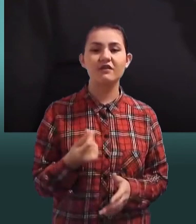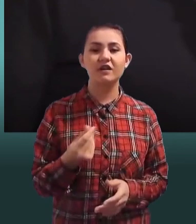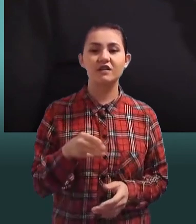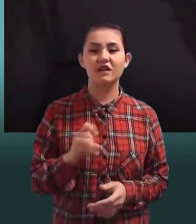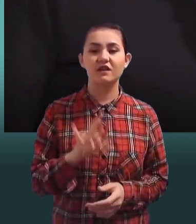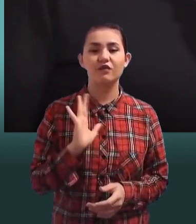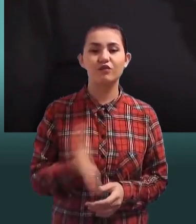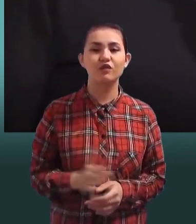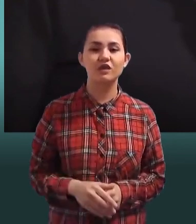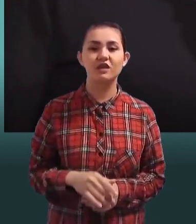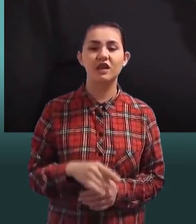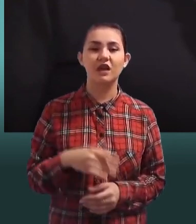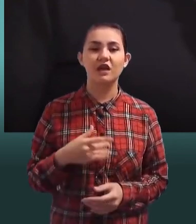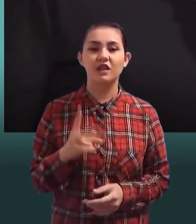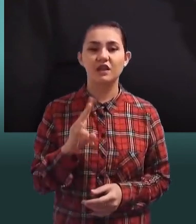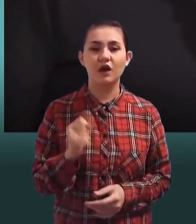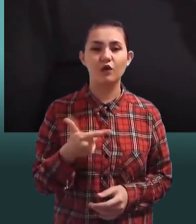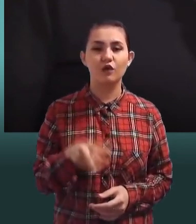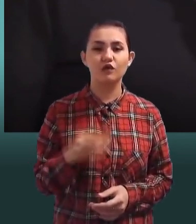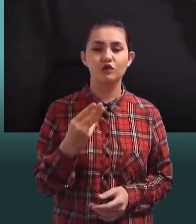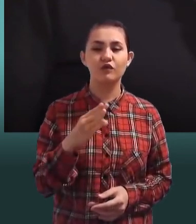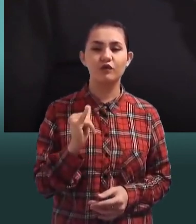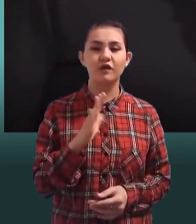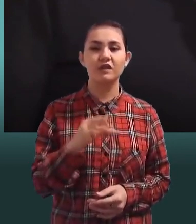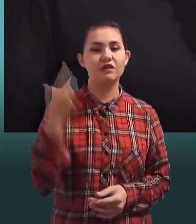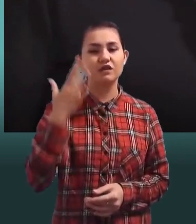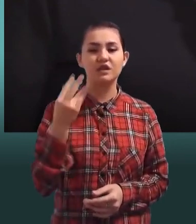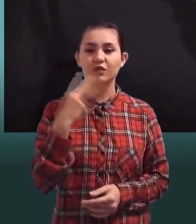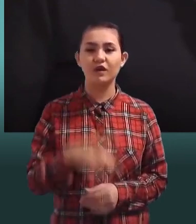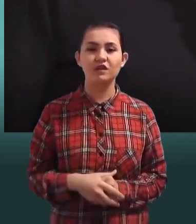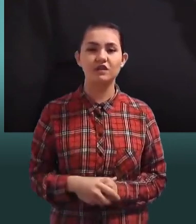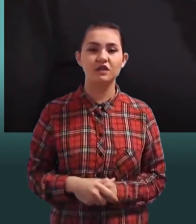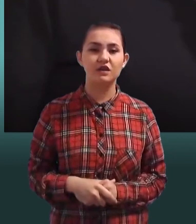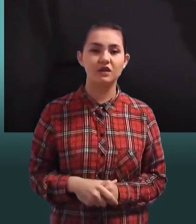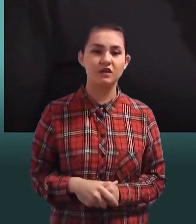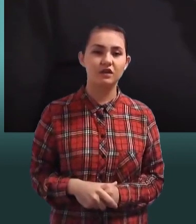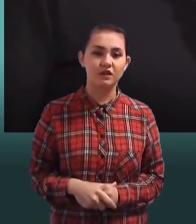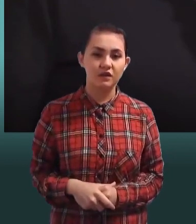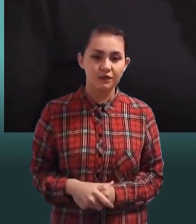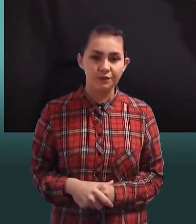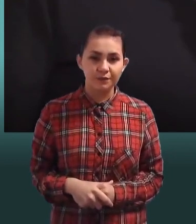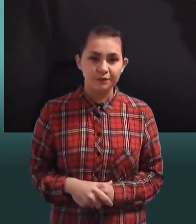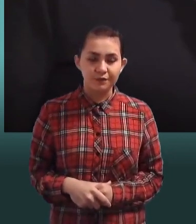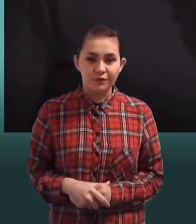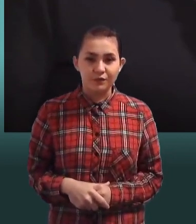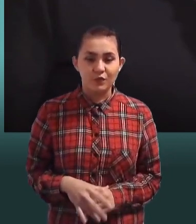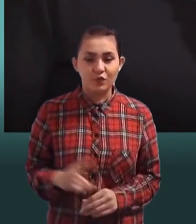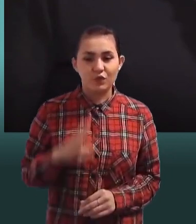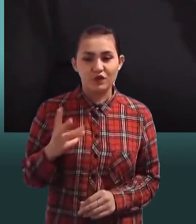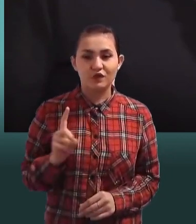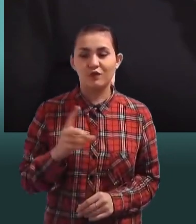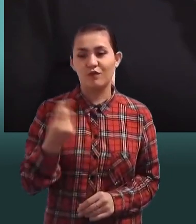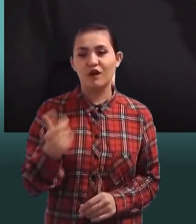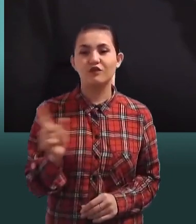будете наголошувати, так? Яку б вартість тарифу хотіли бачити? Ну, хотілося, мало ли, щоб хотілося.